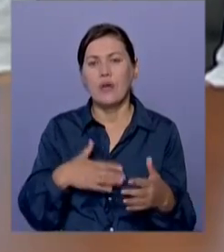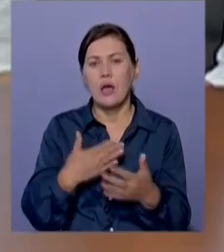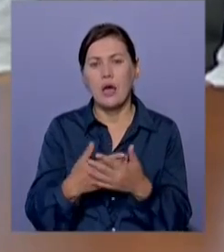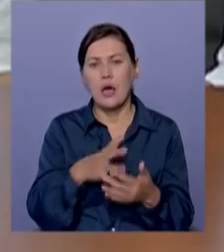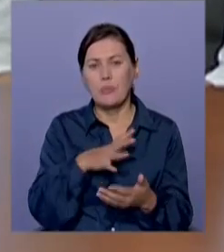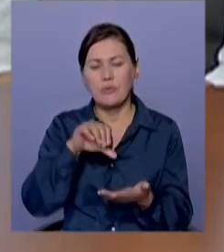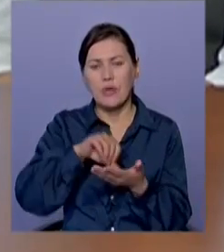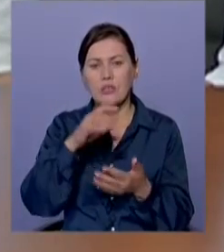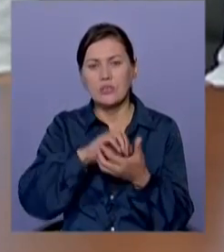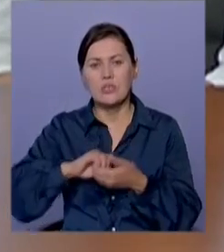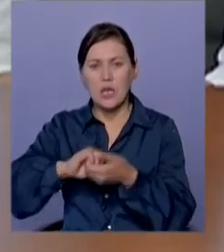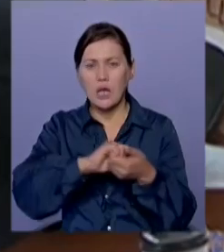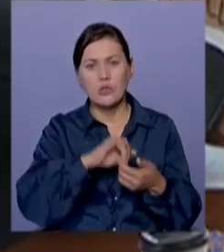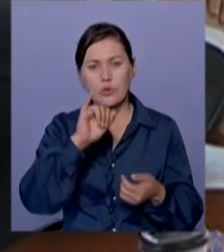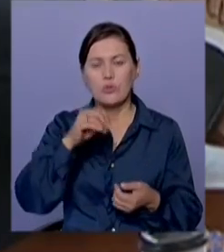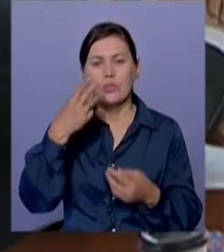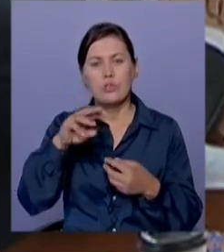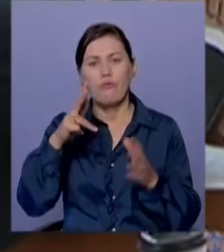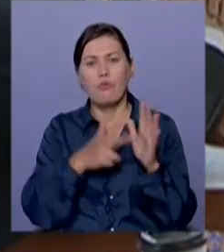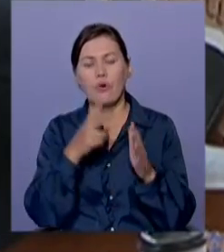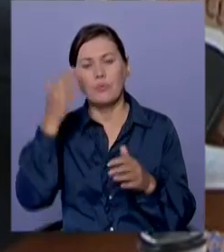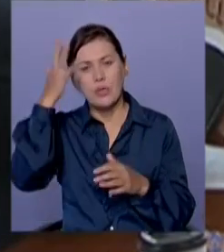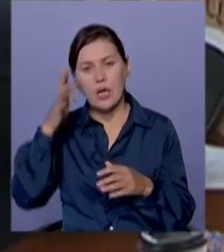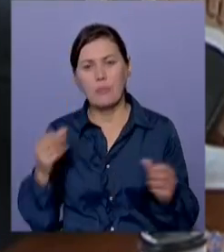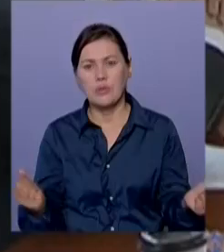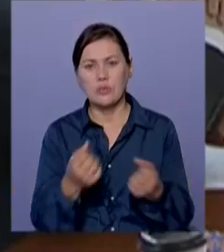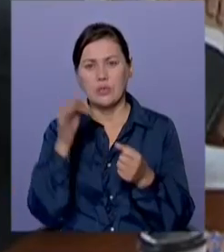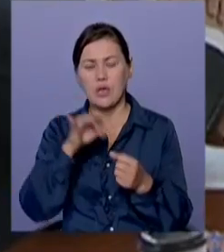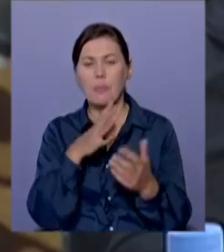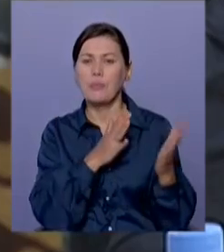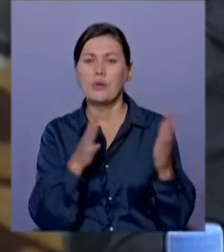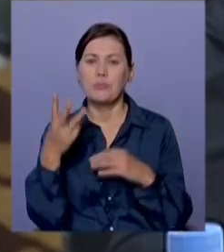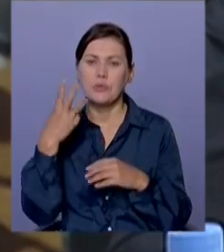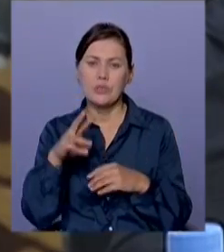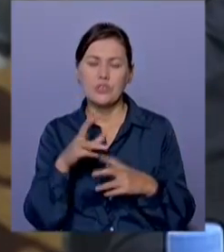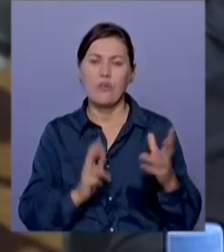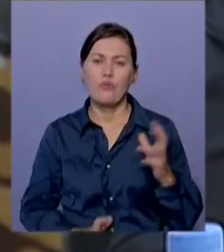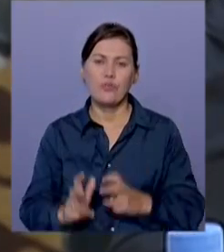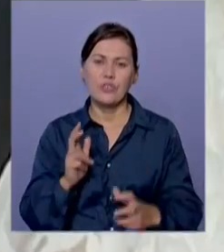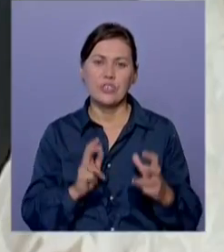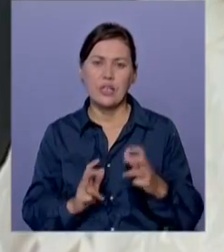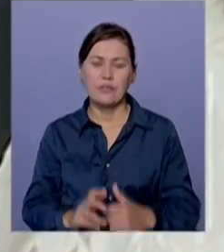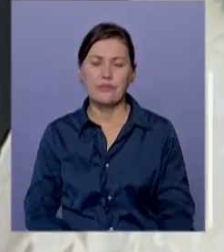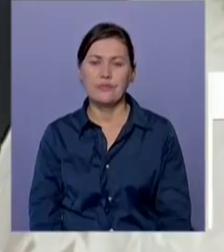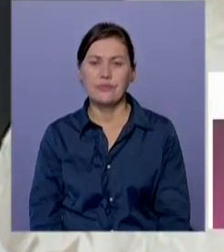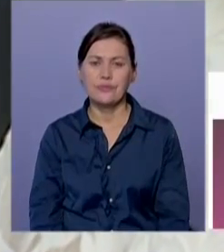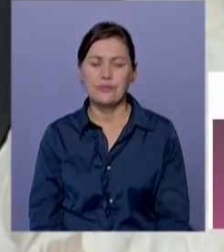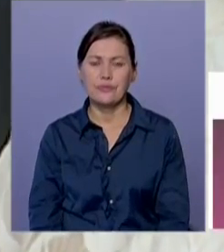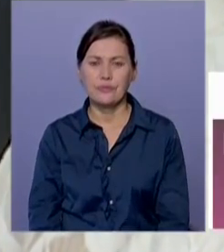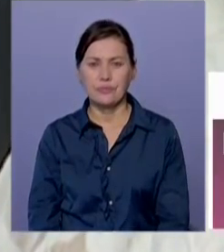выступила ассоциация Ю-38. Идею уже поддержали порядка 30 вузов. Мы считаем,